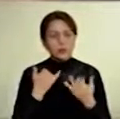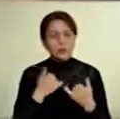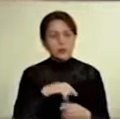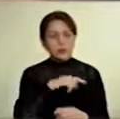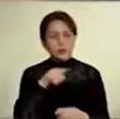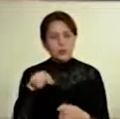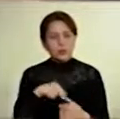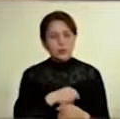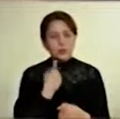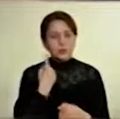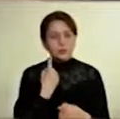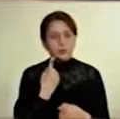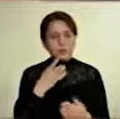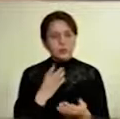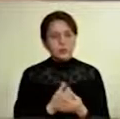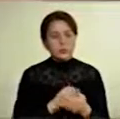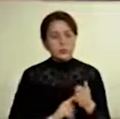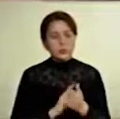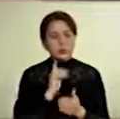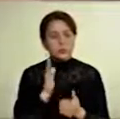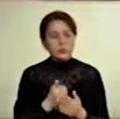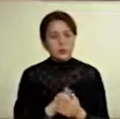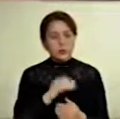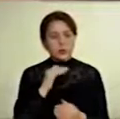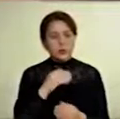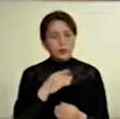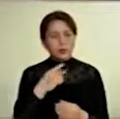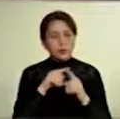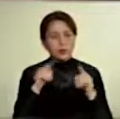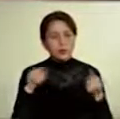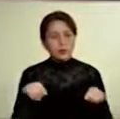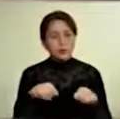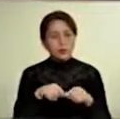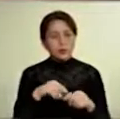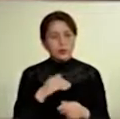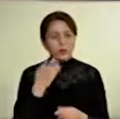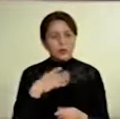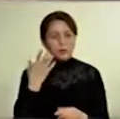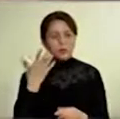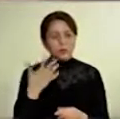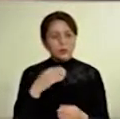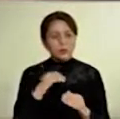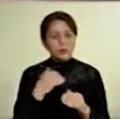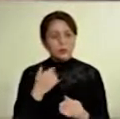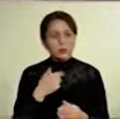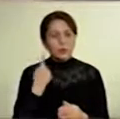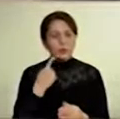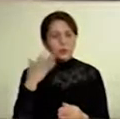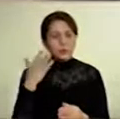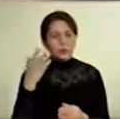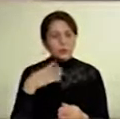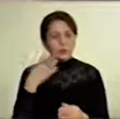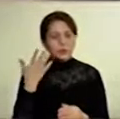ularni bittadan topishni boshlaymiz. F to'g'ri to'rtburchagimizni 45 ni 30 ga, ya'ni bir tomoni 45